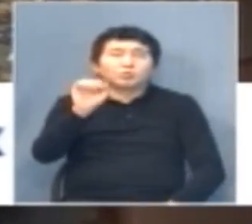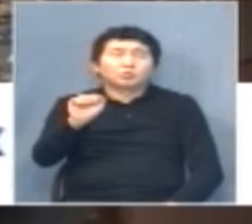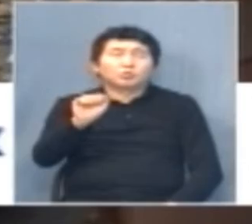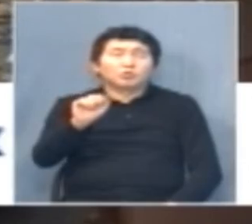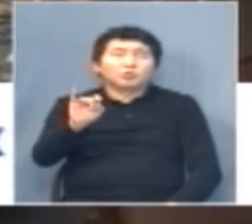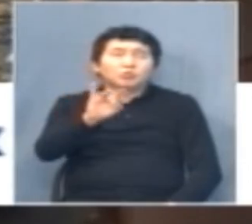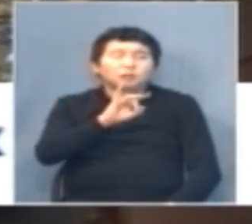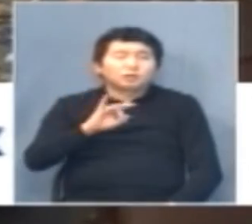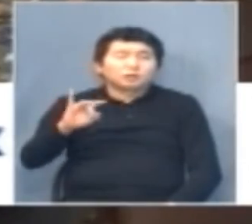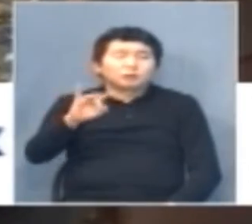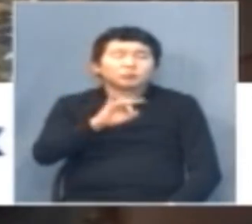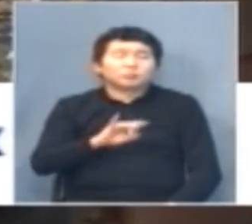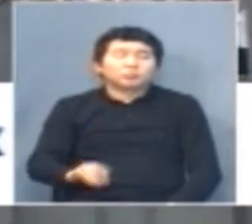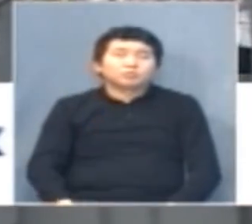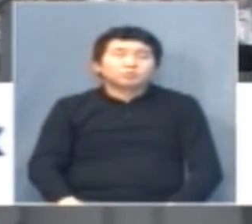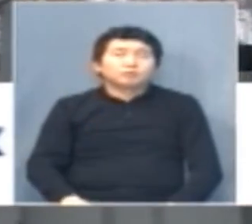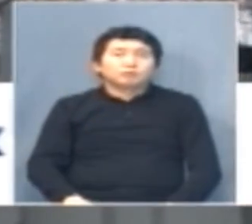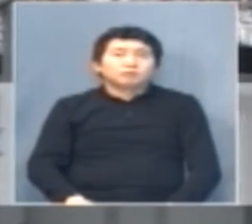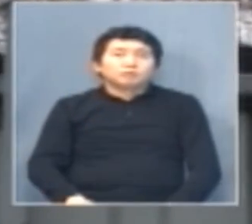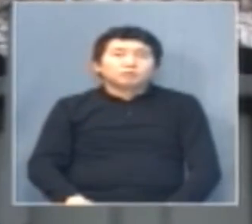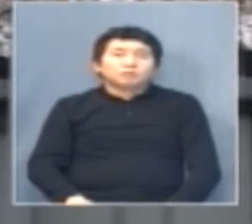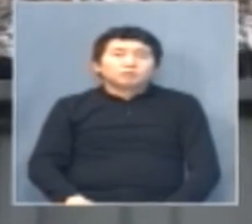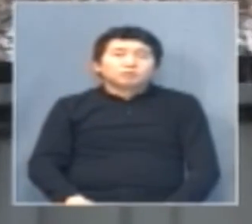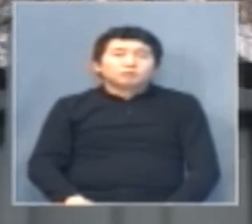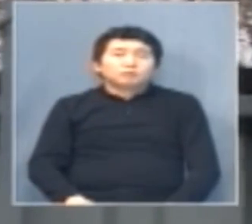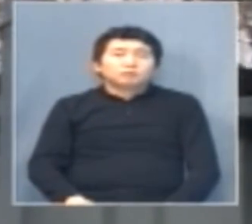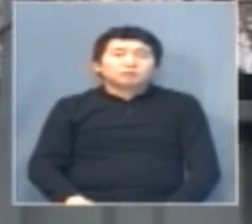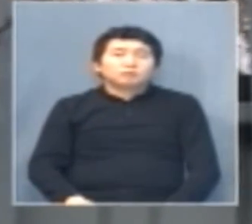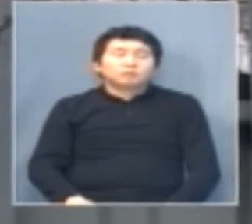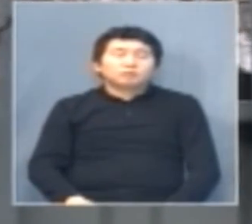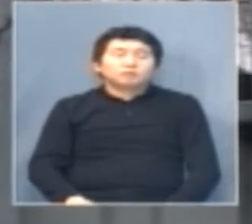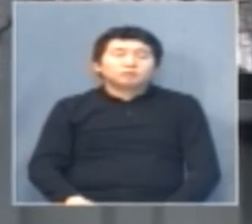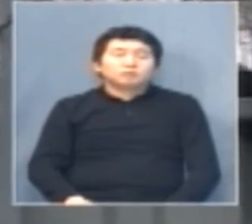мирной жизни. Алексей Сафонов, Нурбалат Савитханов, Руслан Акматалиев, Алтай Акпарат –